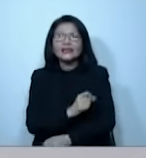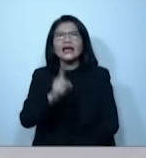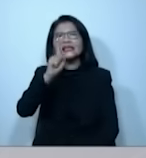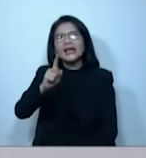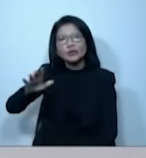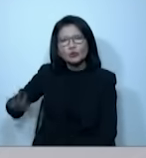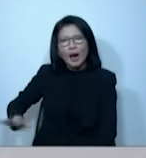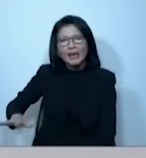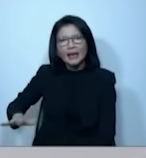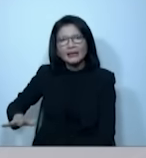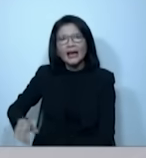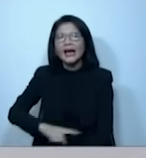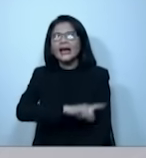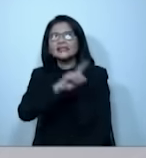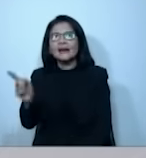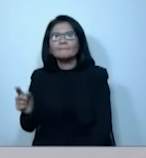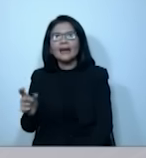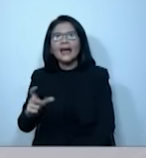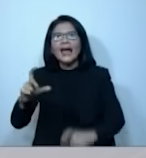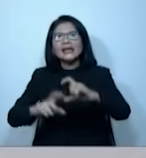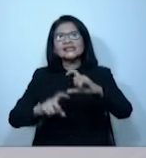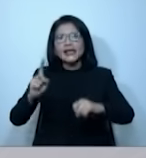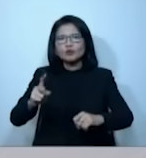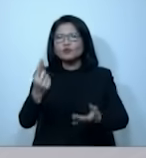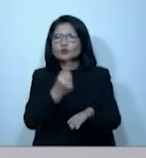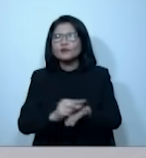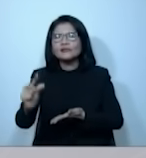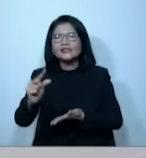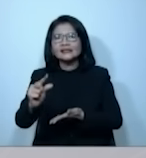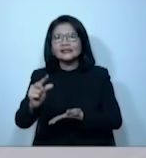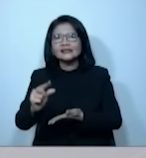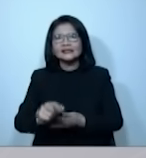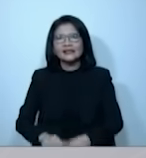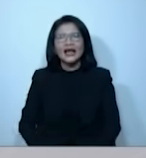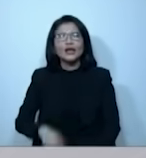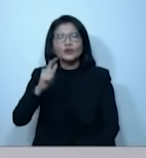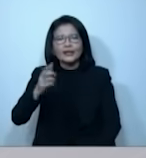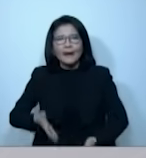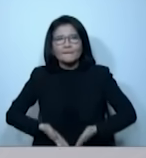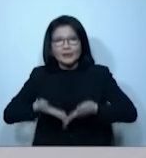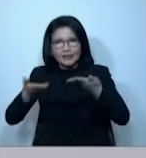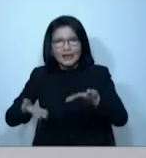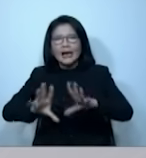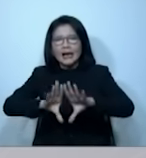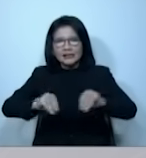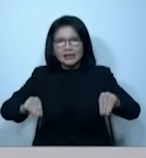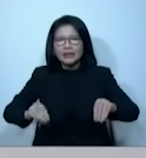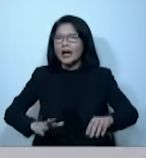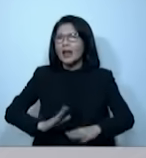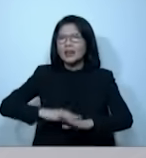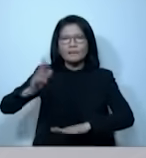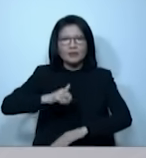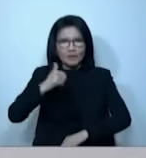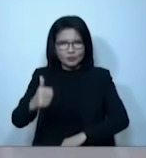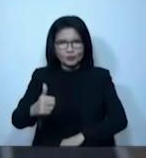anaknya sampai ke perguruan tinggi Karena itulah yang akan membongkar dan kemudian memberikan ruang pekerjaan yang jauh lebih banyak